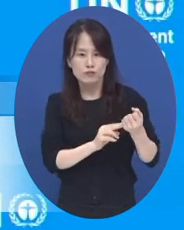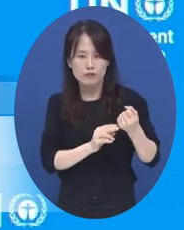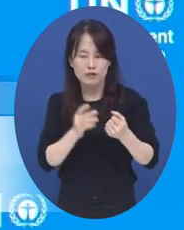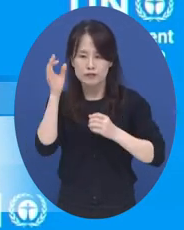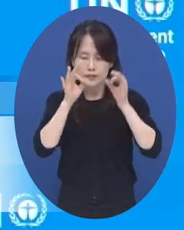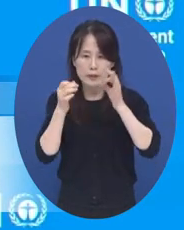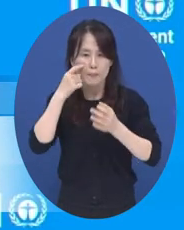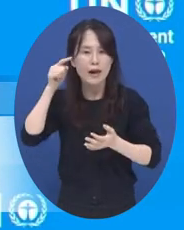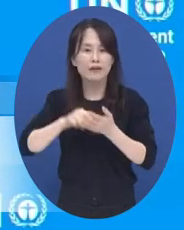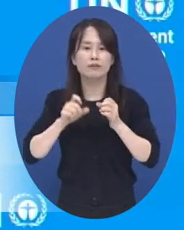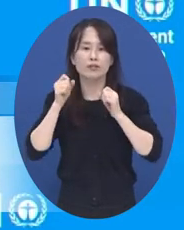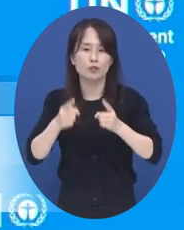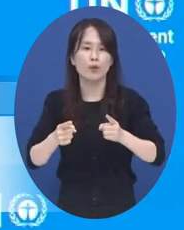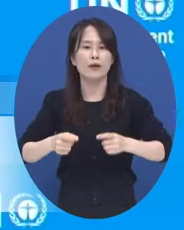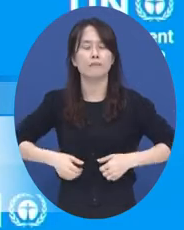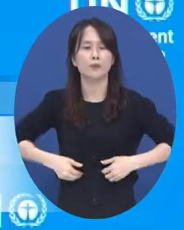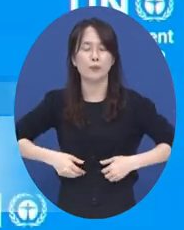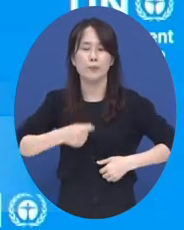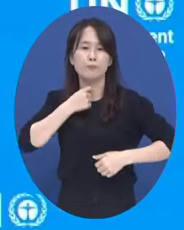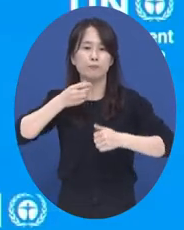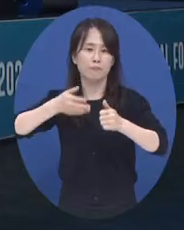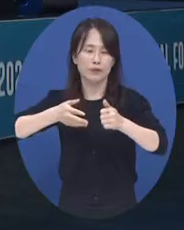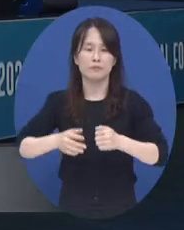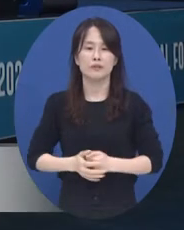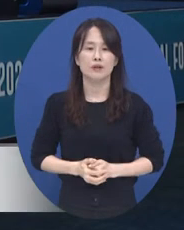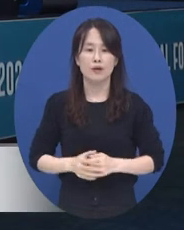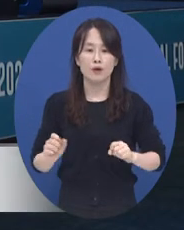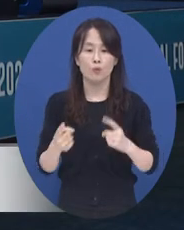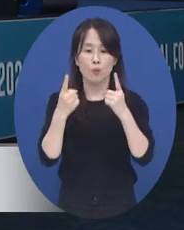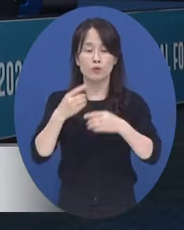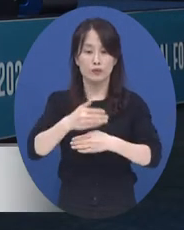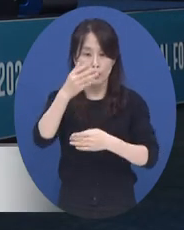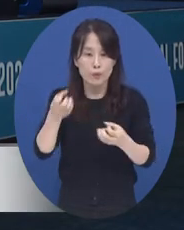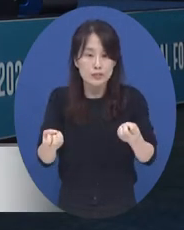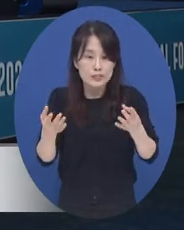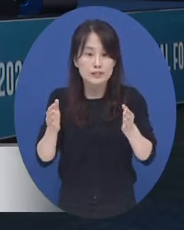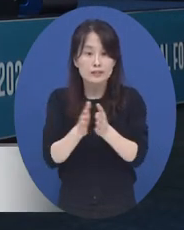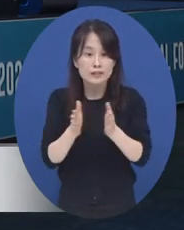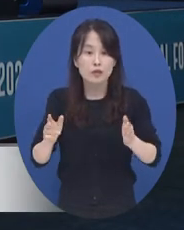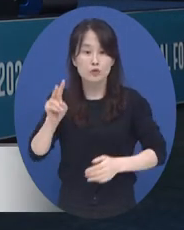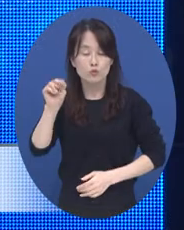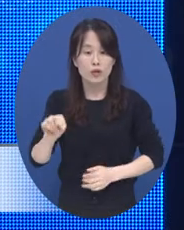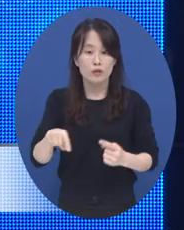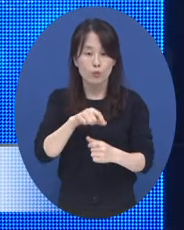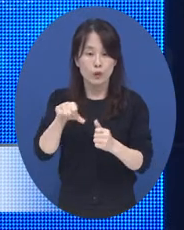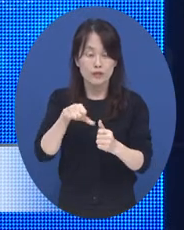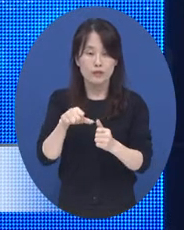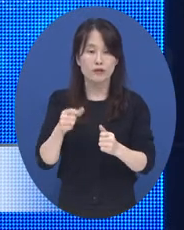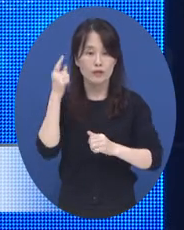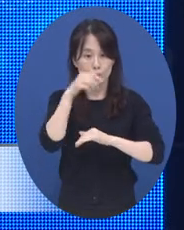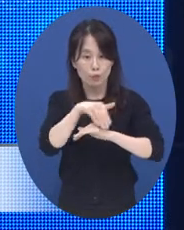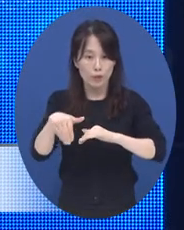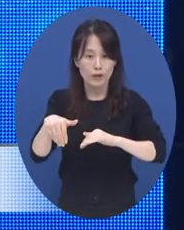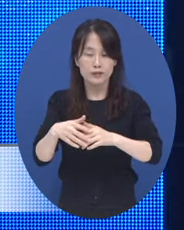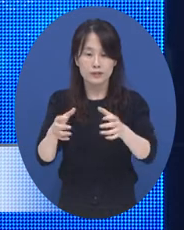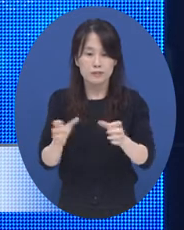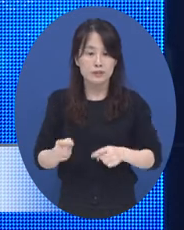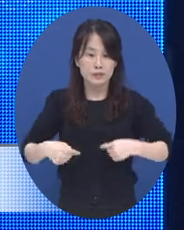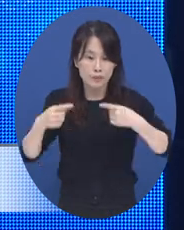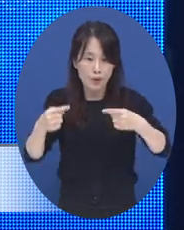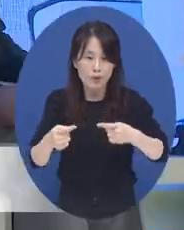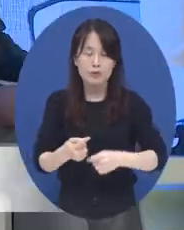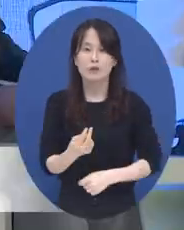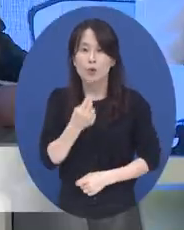the strategic role ENET can play in future. 공동 개회식을 시작으로 유엔 환경계획 등 국제기구가